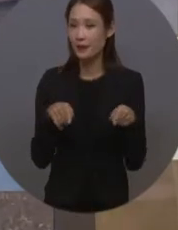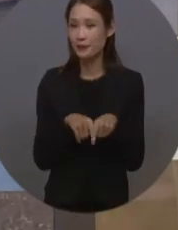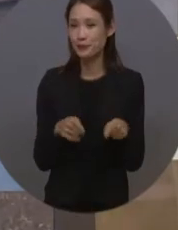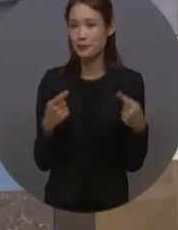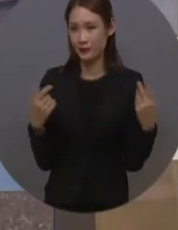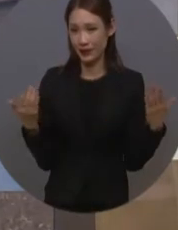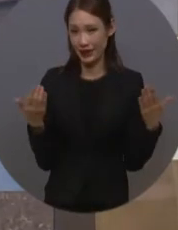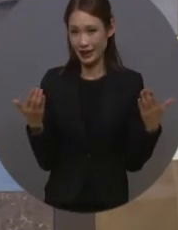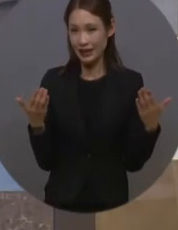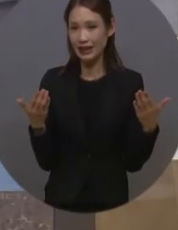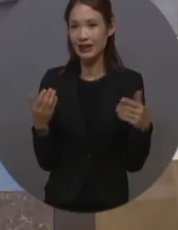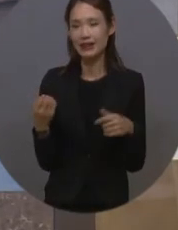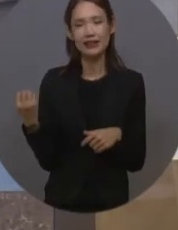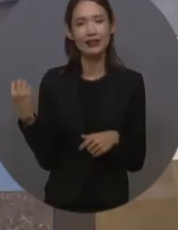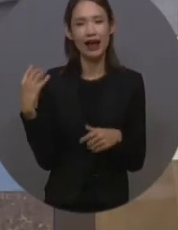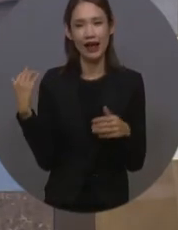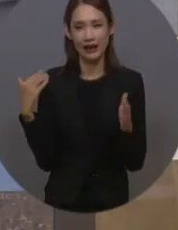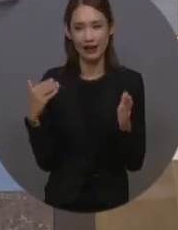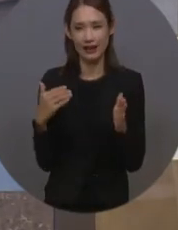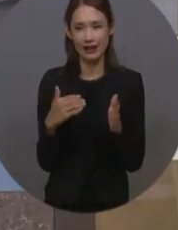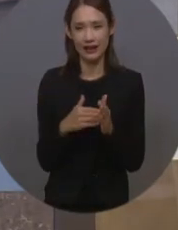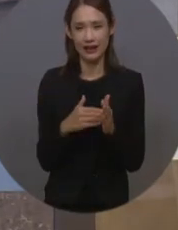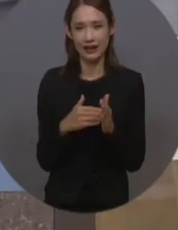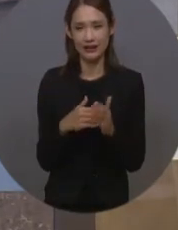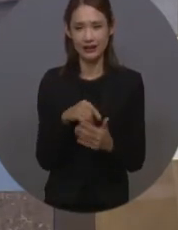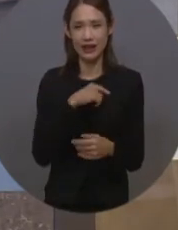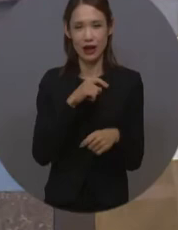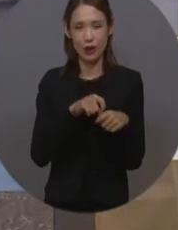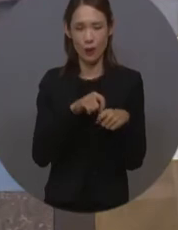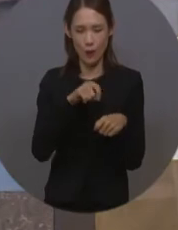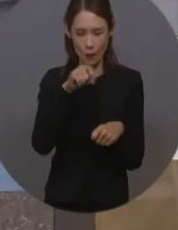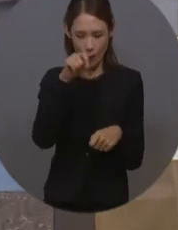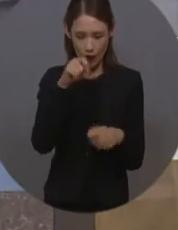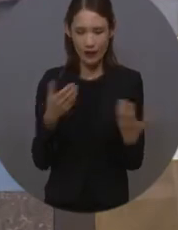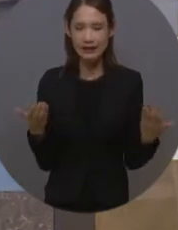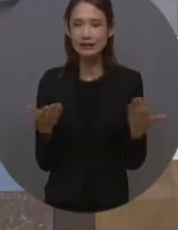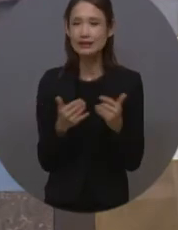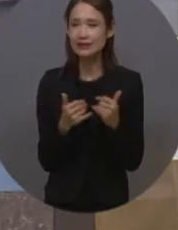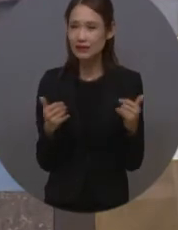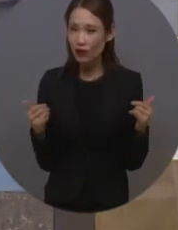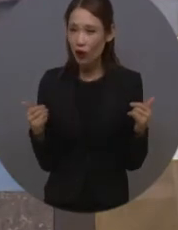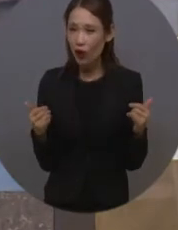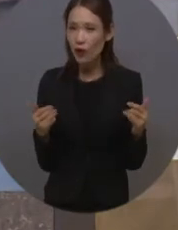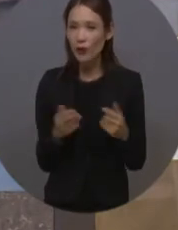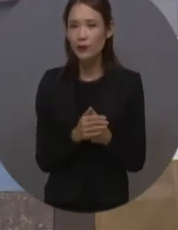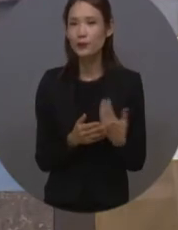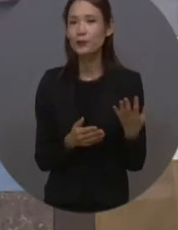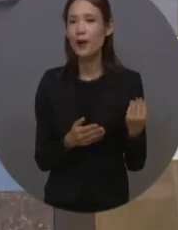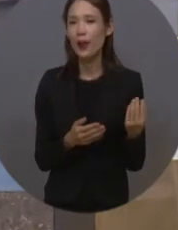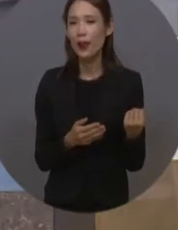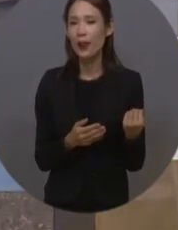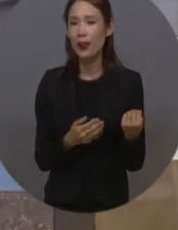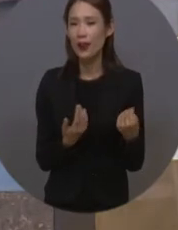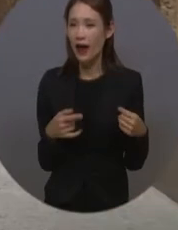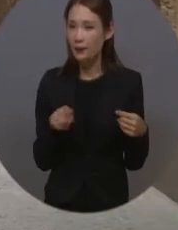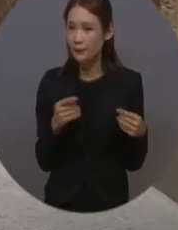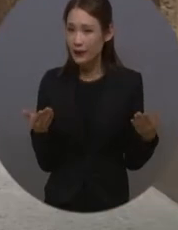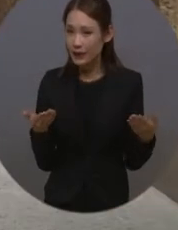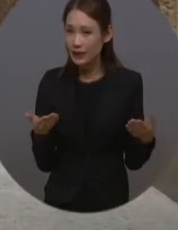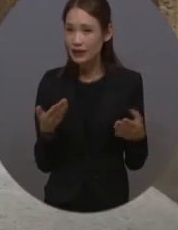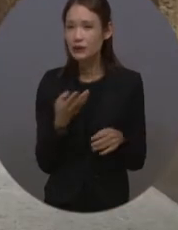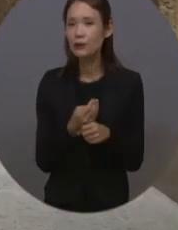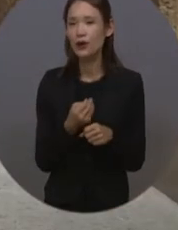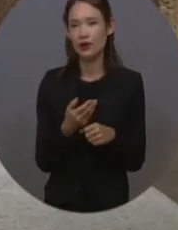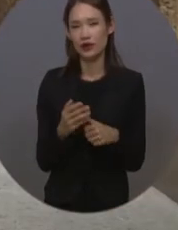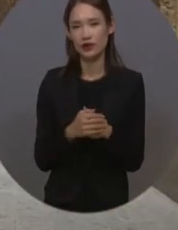하고 있다 이렇게 말씀해 주셨는데요. 네. 그럼 가장 오래 일하신 직원분은 한 몇 년 정도 함께 하셨어요? 어차피